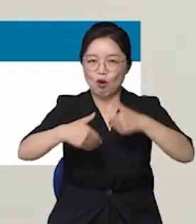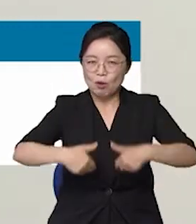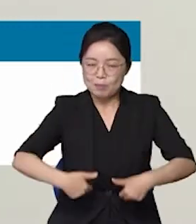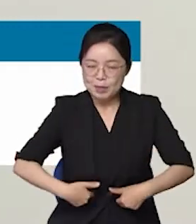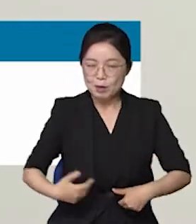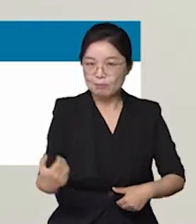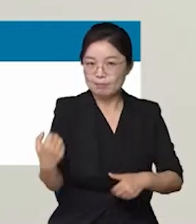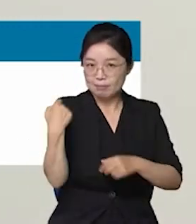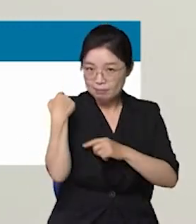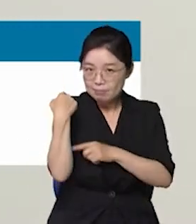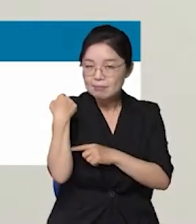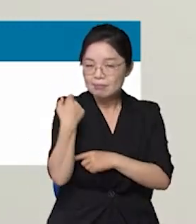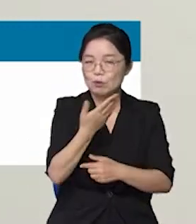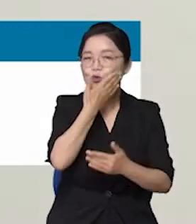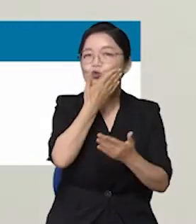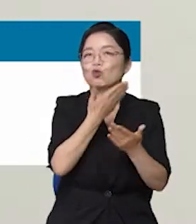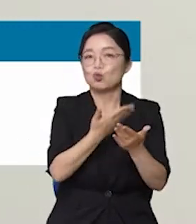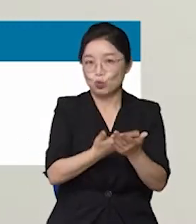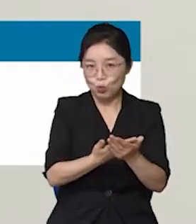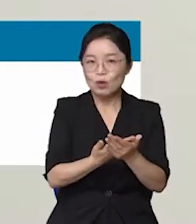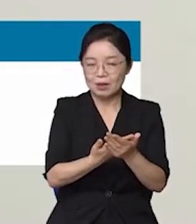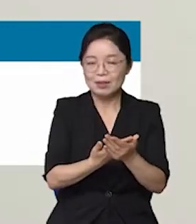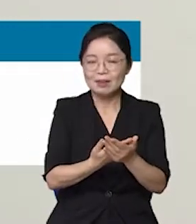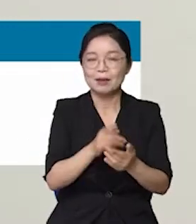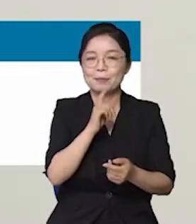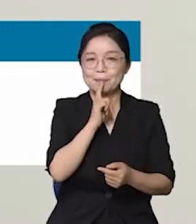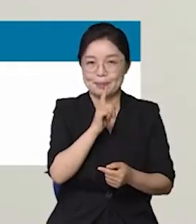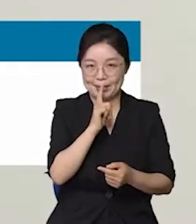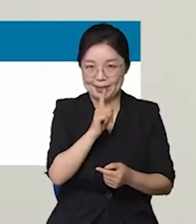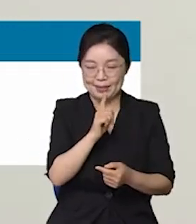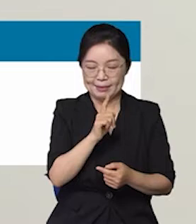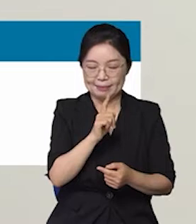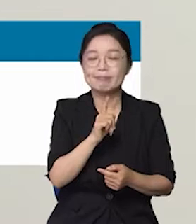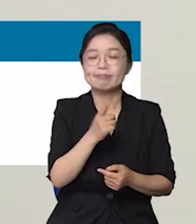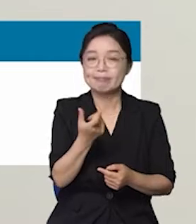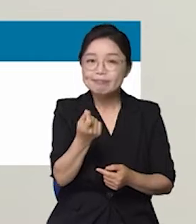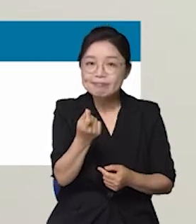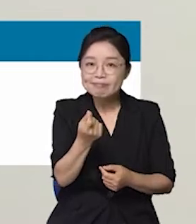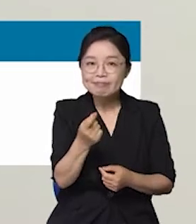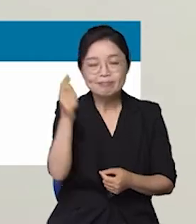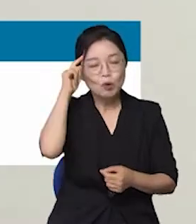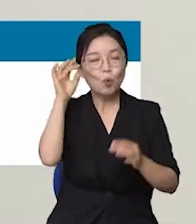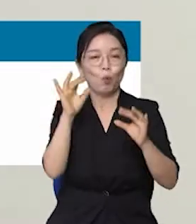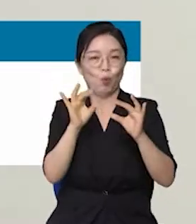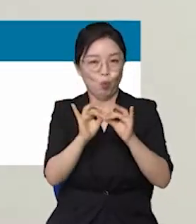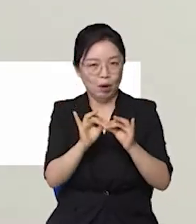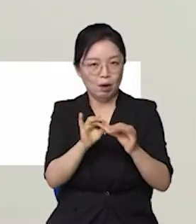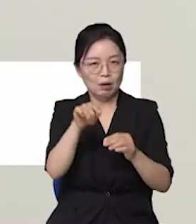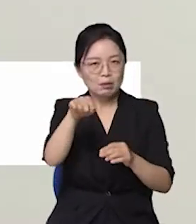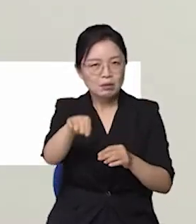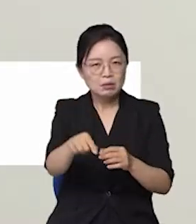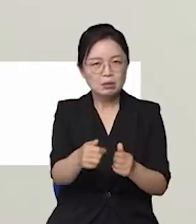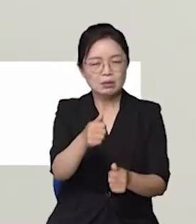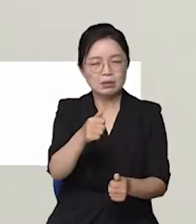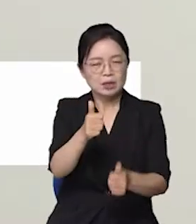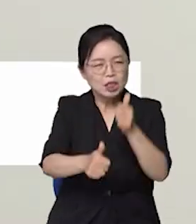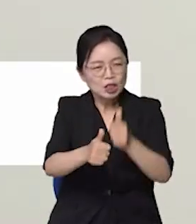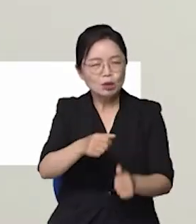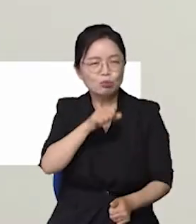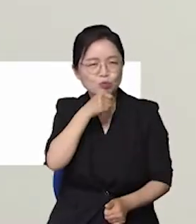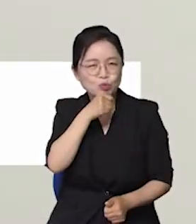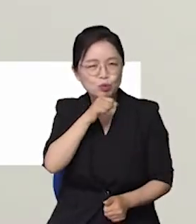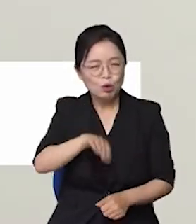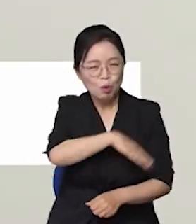역량들, 이런 걸 굉장히 중요하다라고 모두가 말하거든요. 공감하고. 그런데 그거는 시험 점수만을